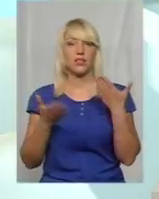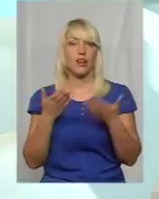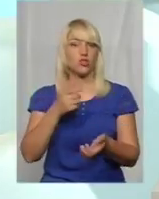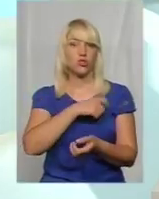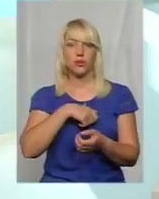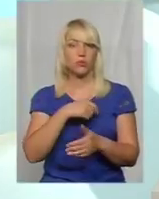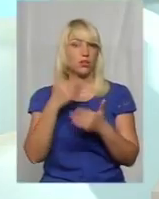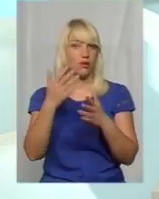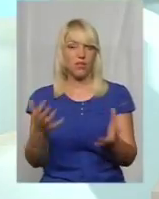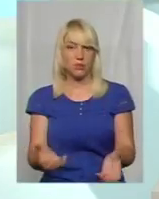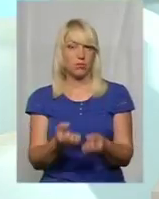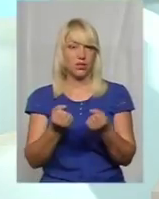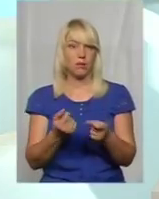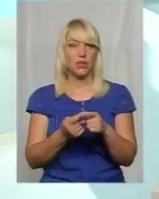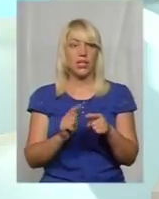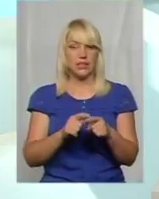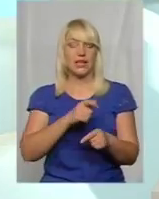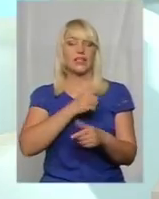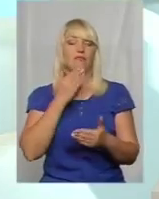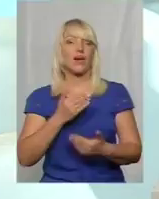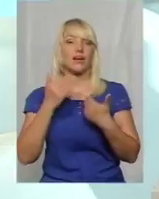вас підтримують, то це звернення далі йде